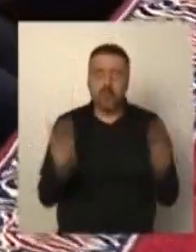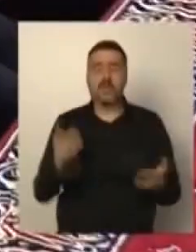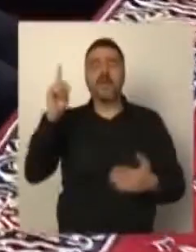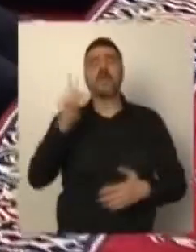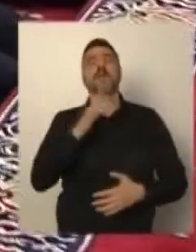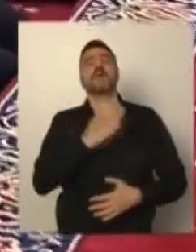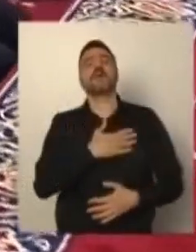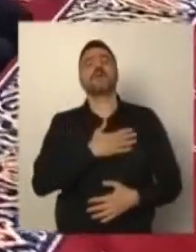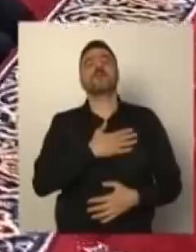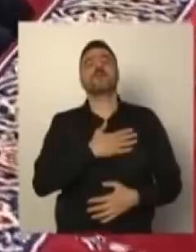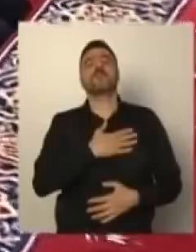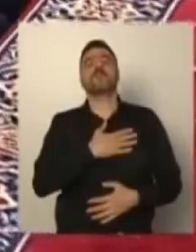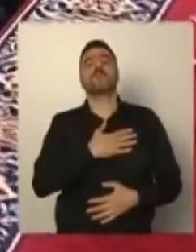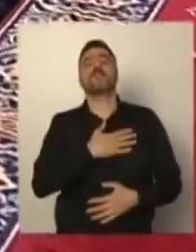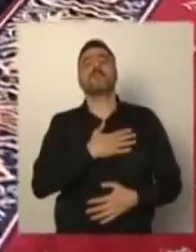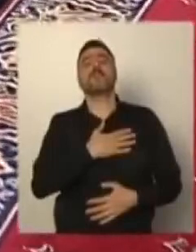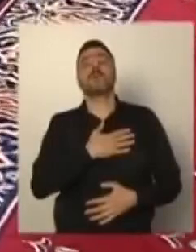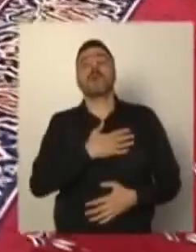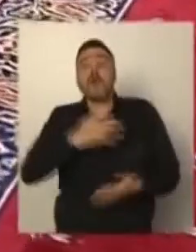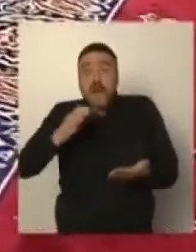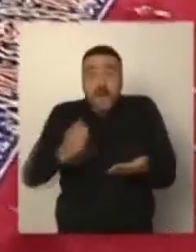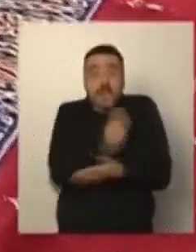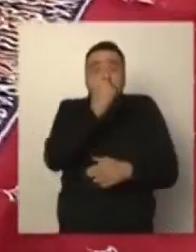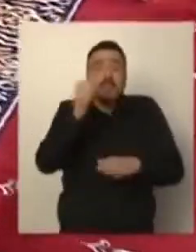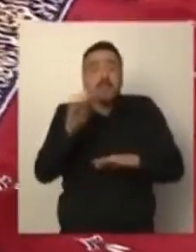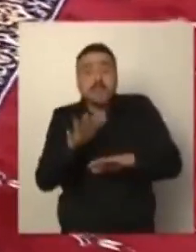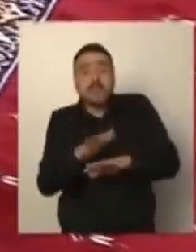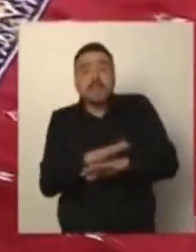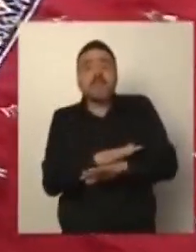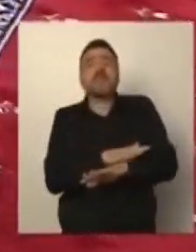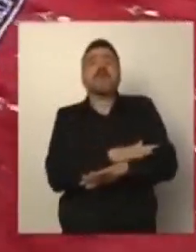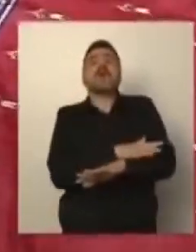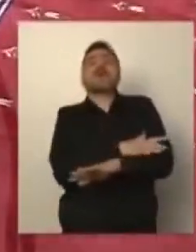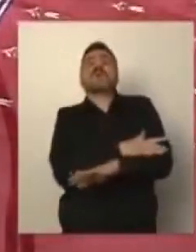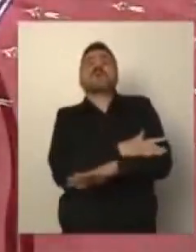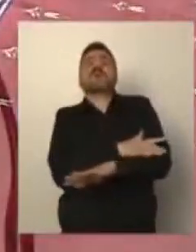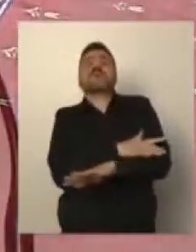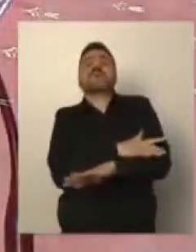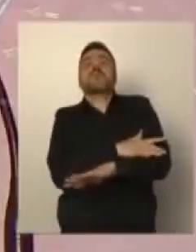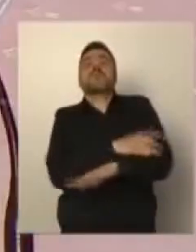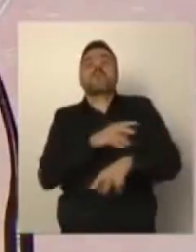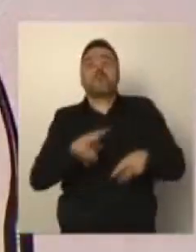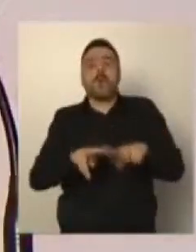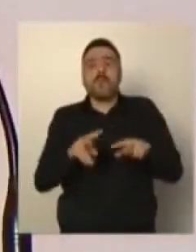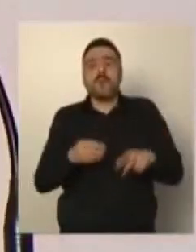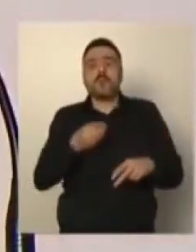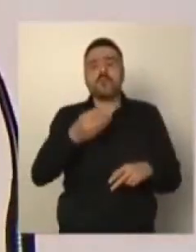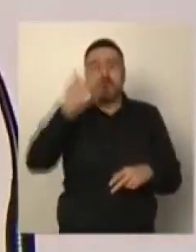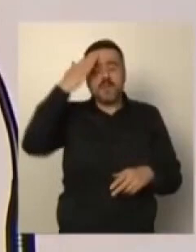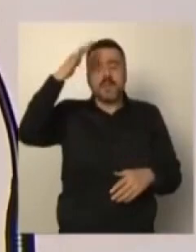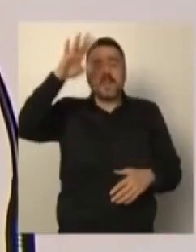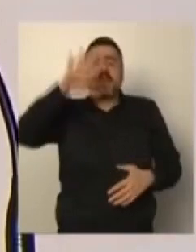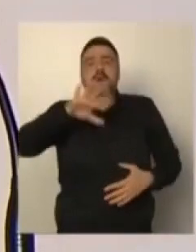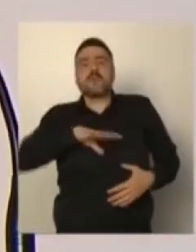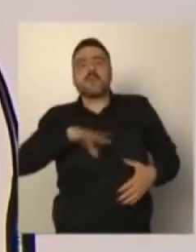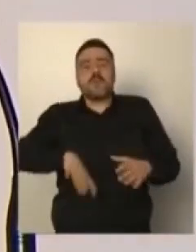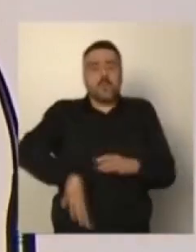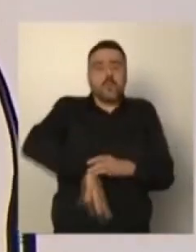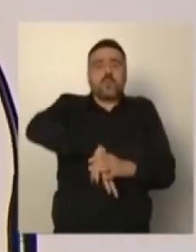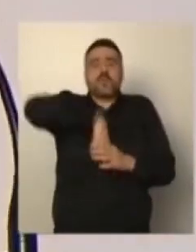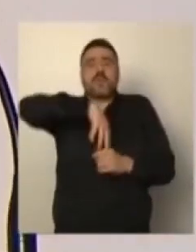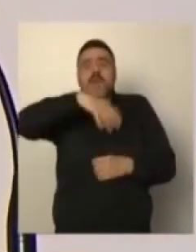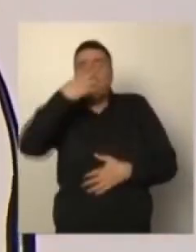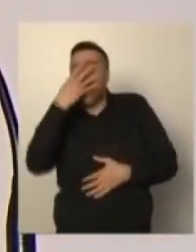Rabbi. Elde ettiğimiz sevabı iki cihan serveri efendimizin aziz ruhuna hediye